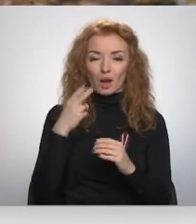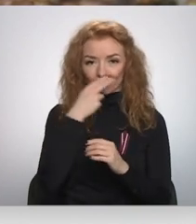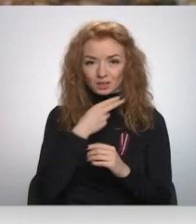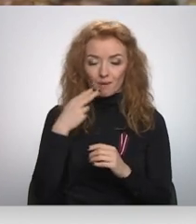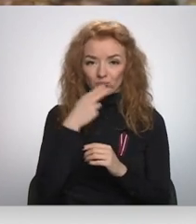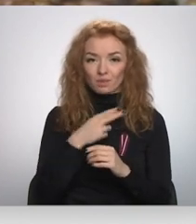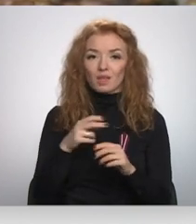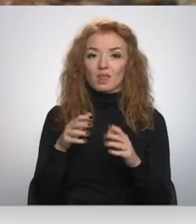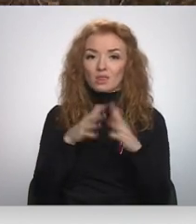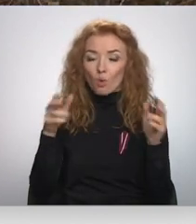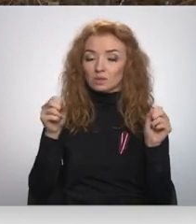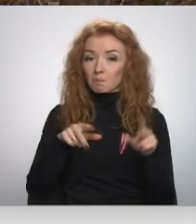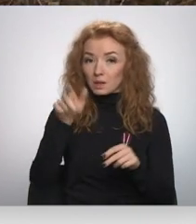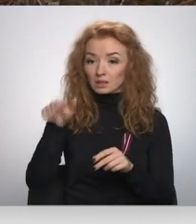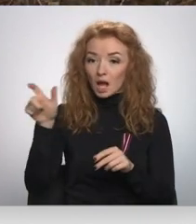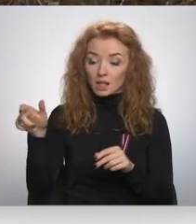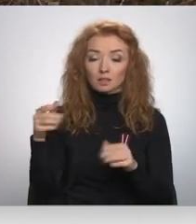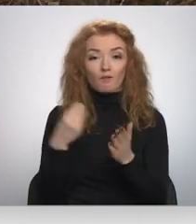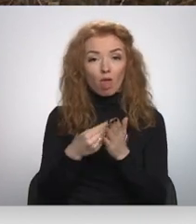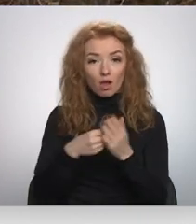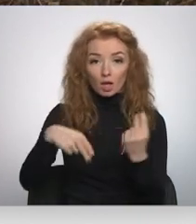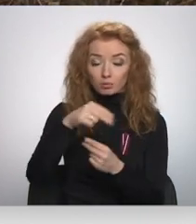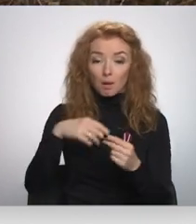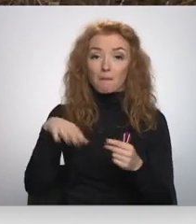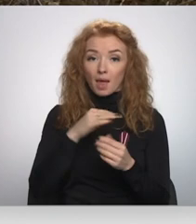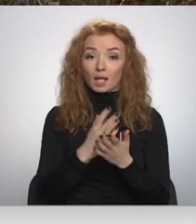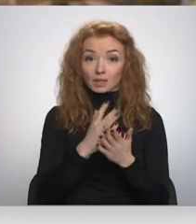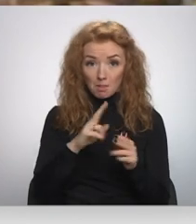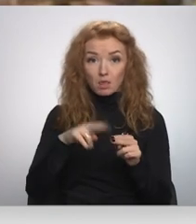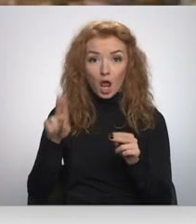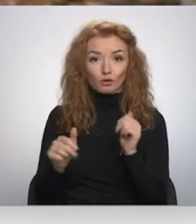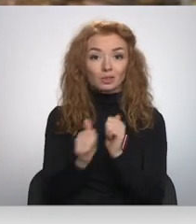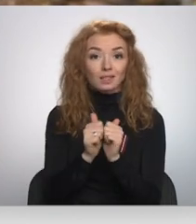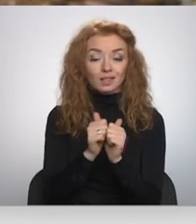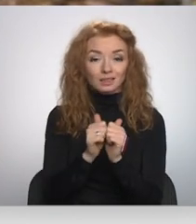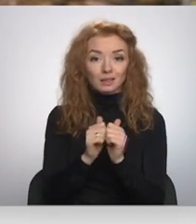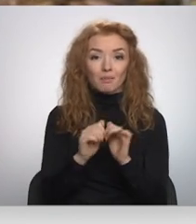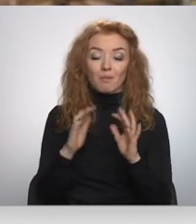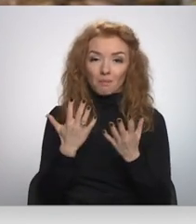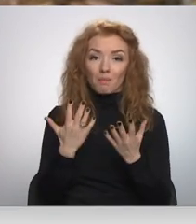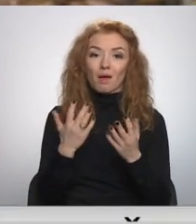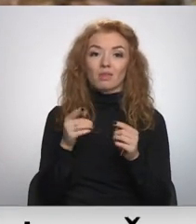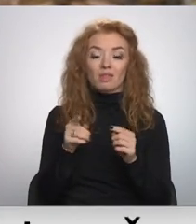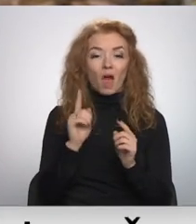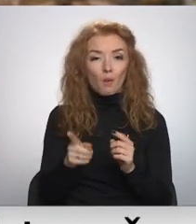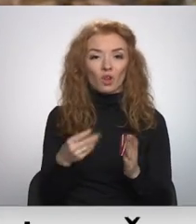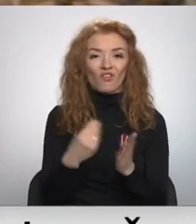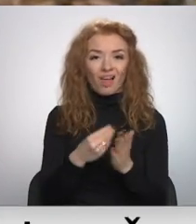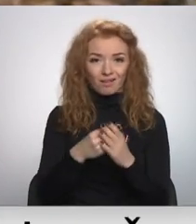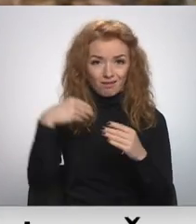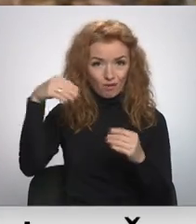vairoki speciālisti izvietē, un mēs esam atļojuši saskaņojuši sacensības. Tātad ir jābūt šam izvietējumam,